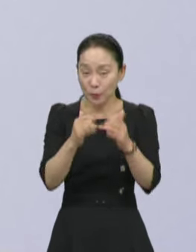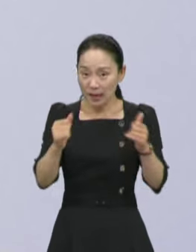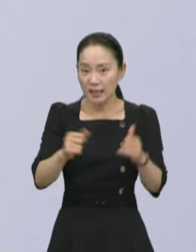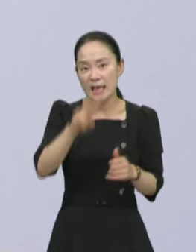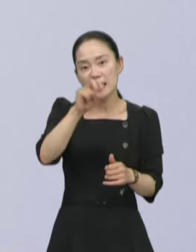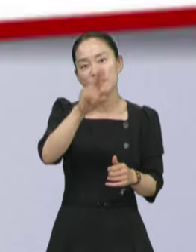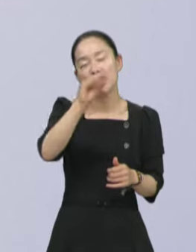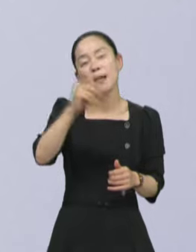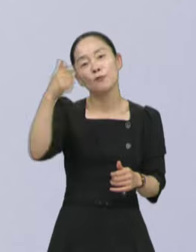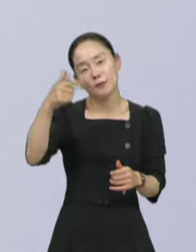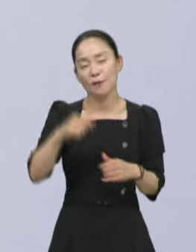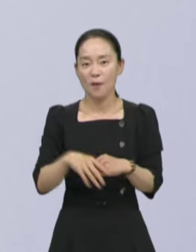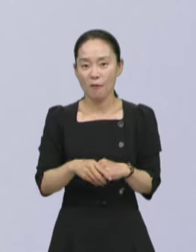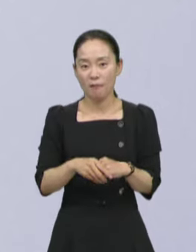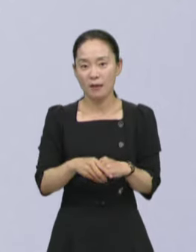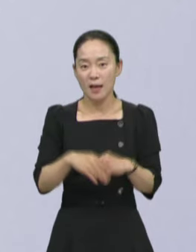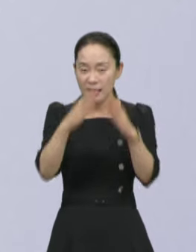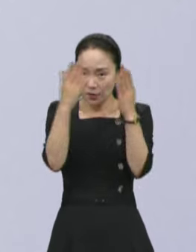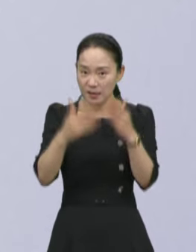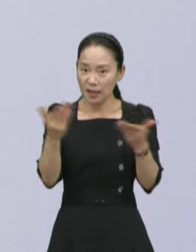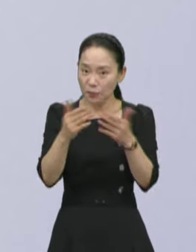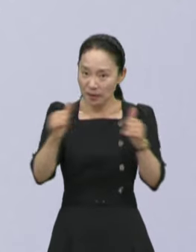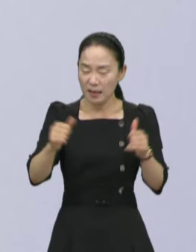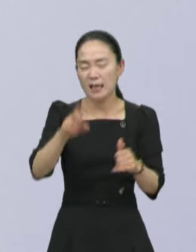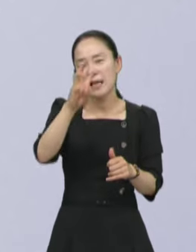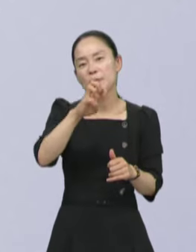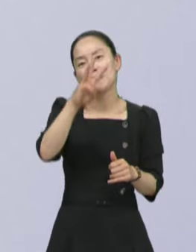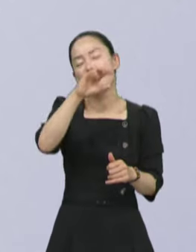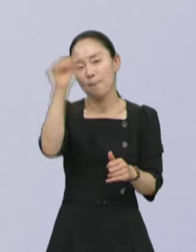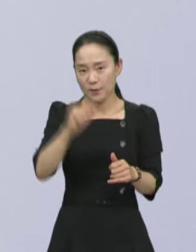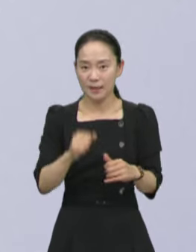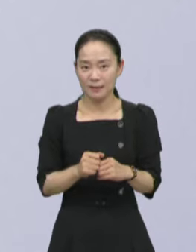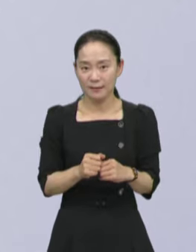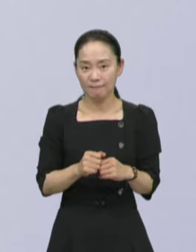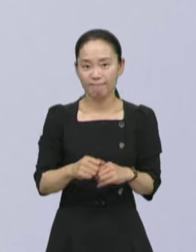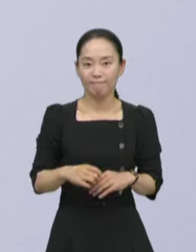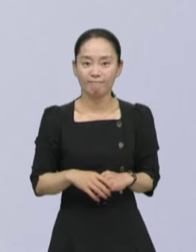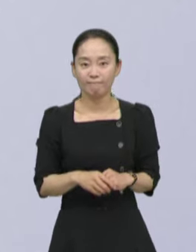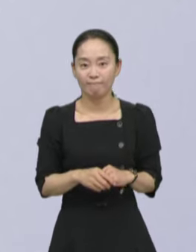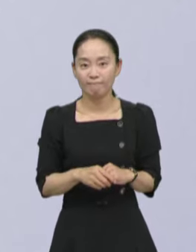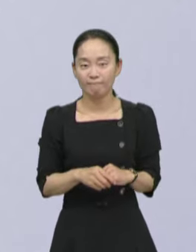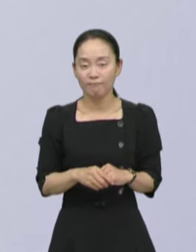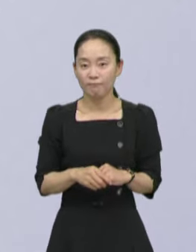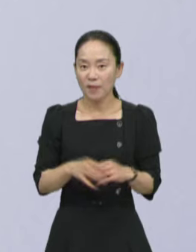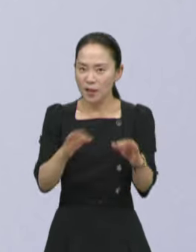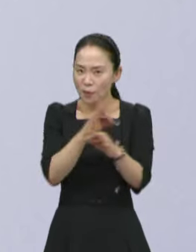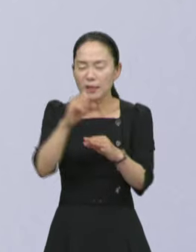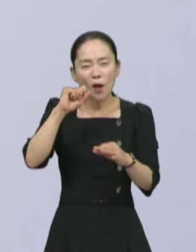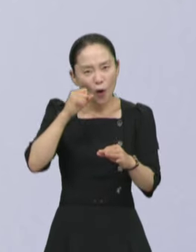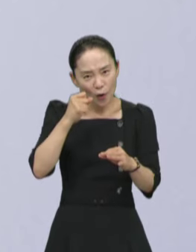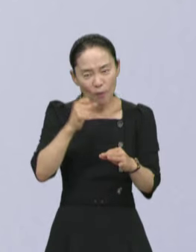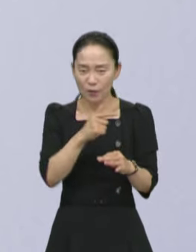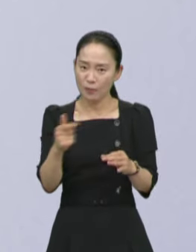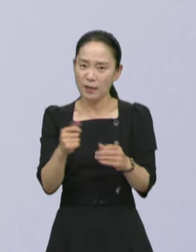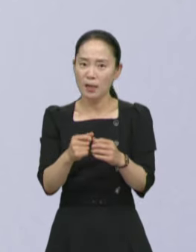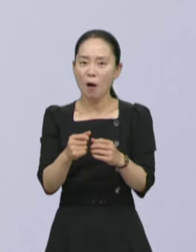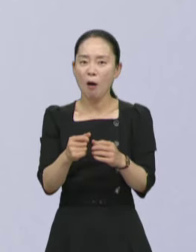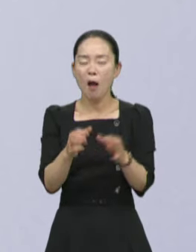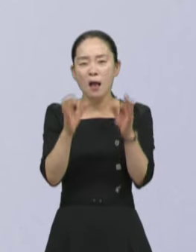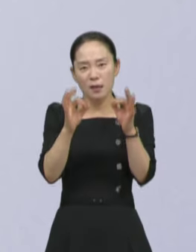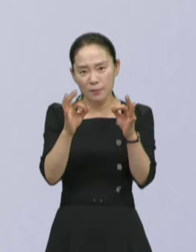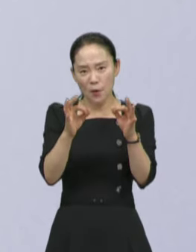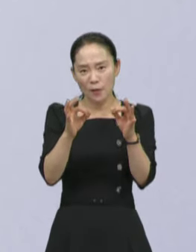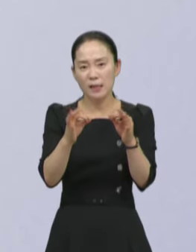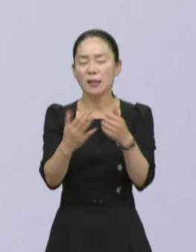종사자는 22만 6천 명으로 전체 종사자의 33%에 달합니다. 경제적 어려움 등으로 금융지원